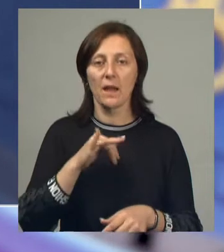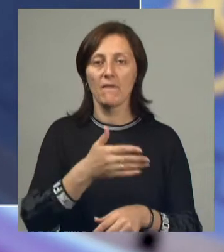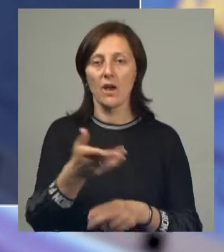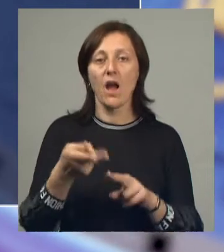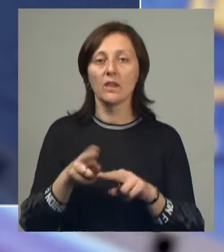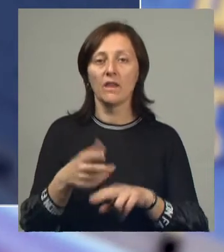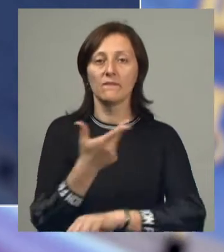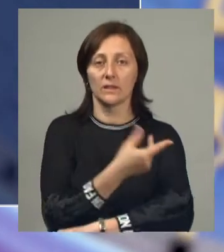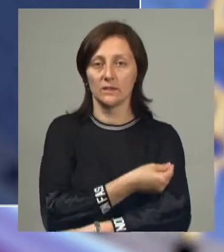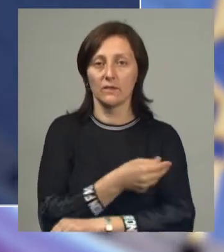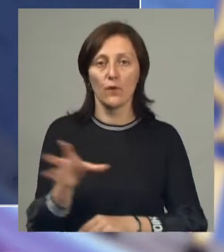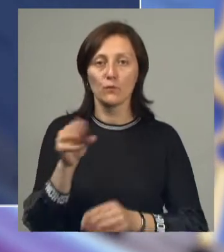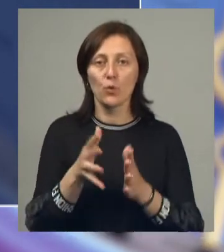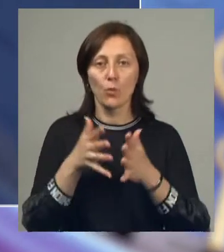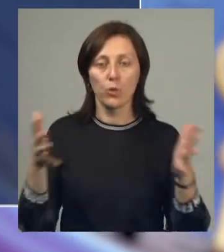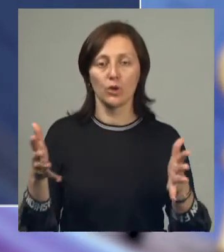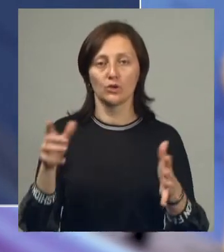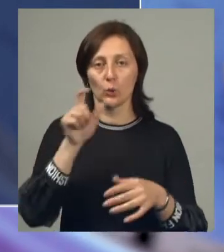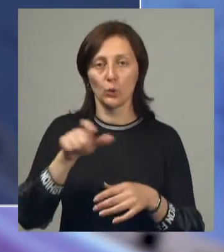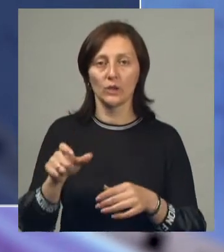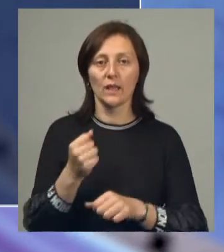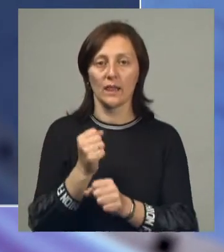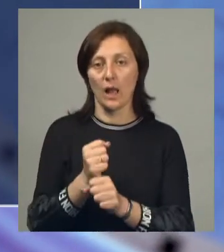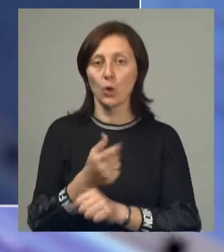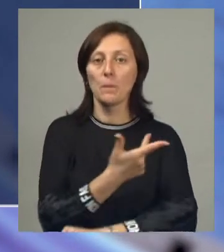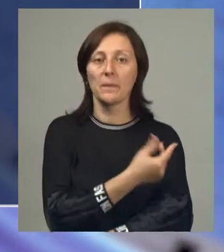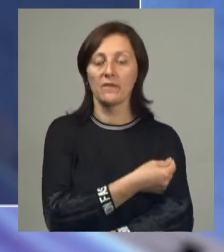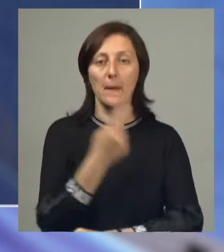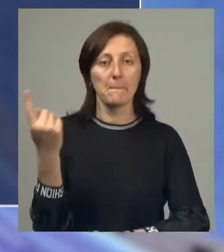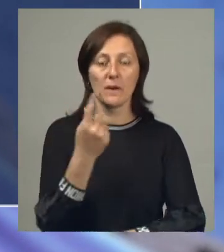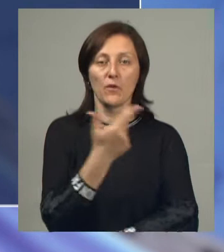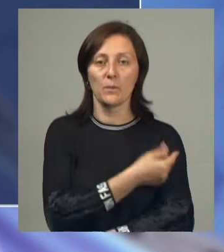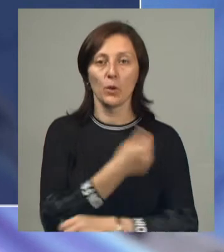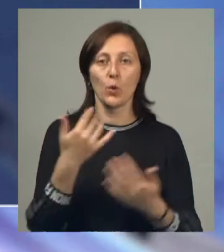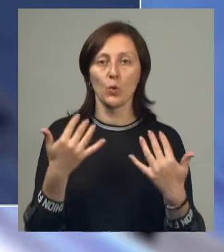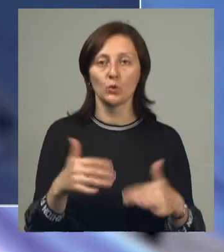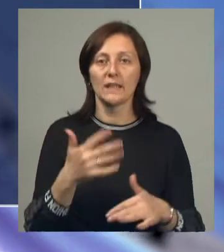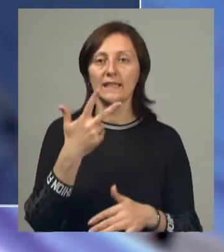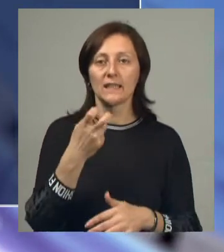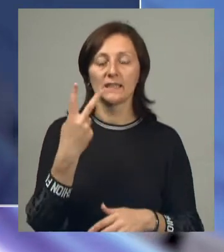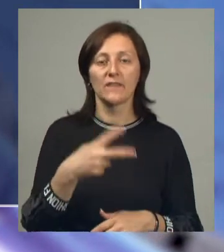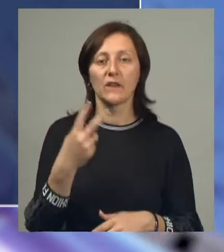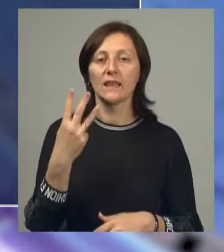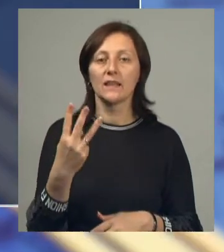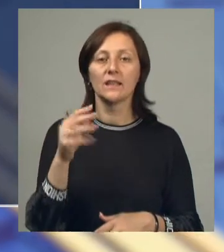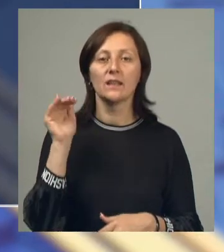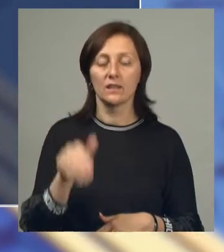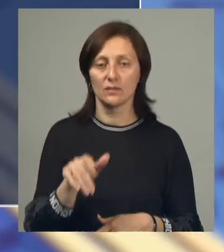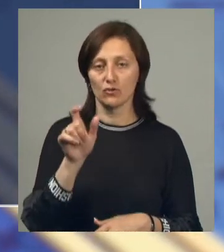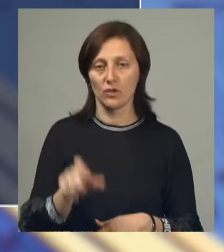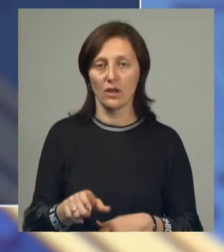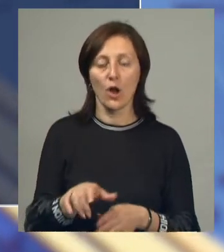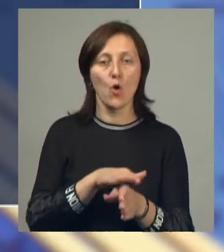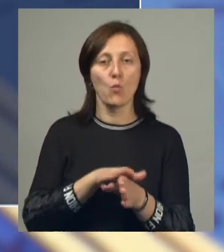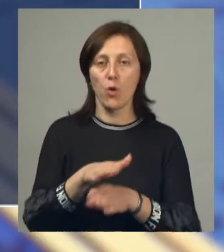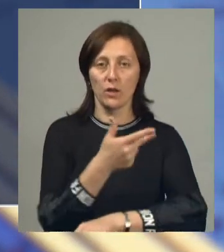все больше белгородцев делают прививки от кори 19 первый компонент получили почти триста двадцать три тысячи человека полный